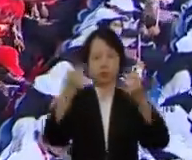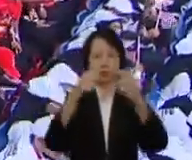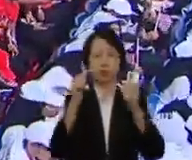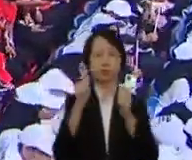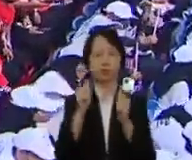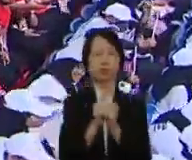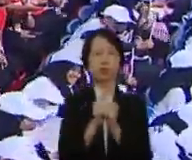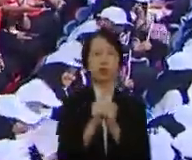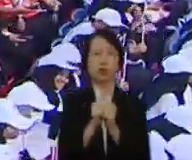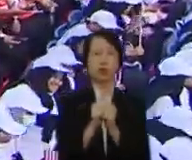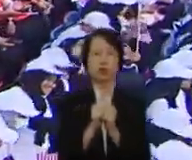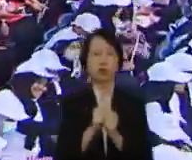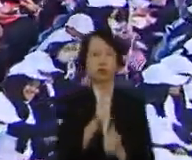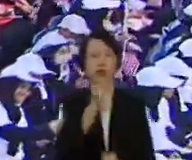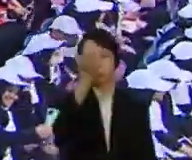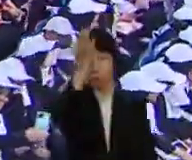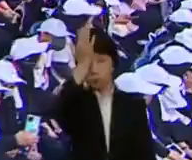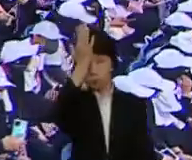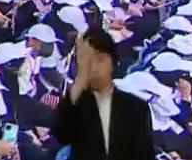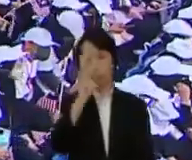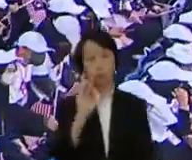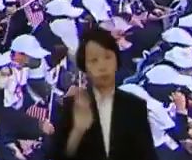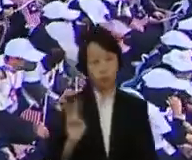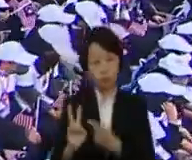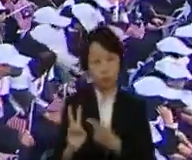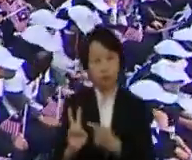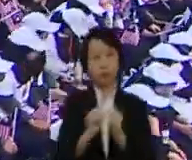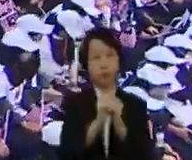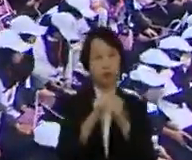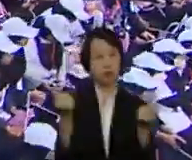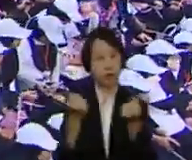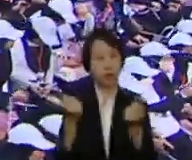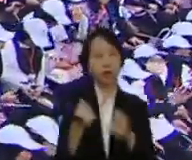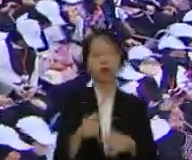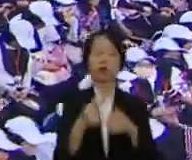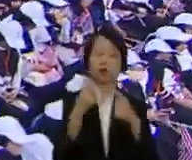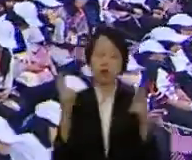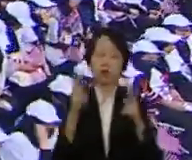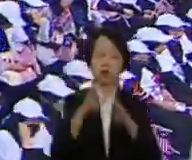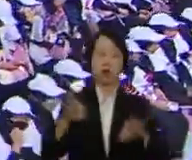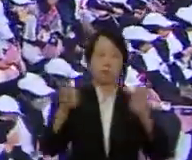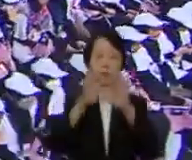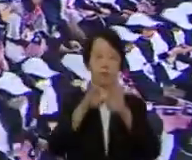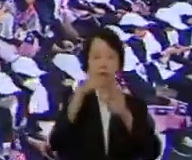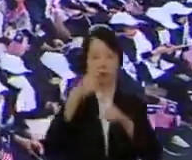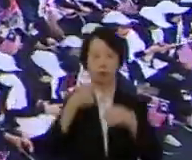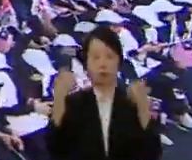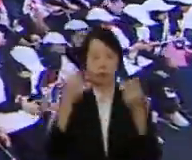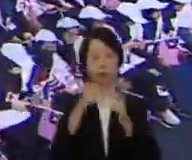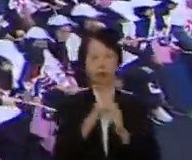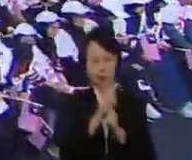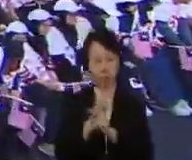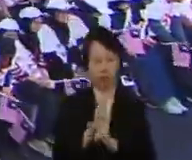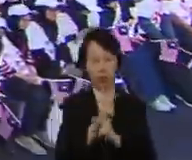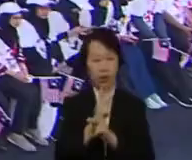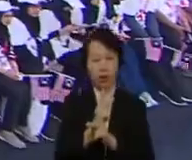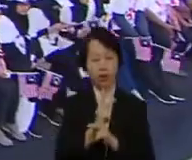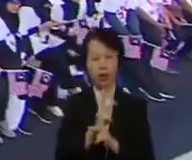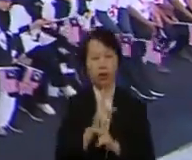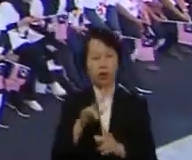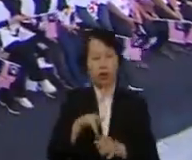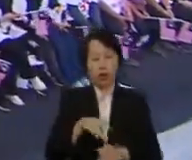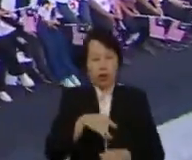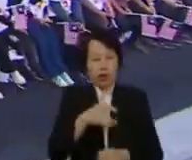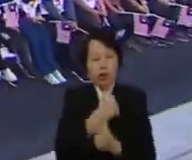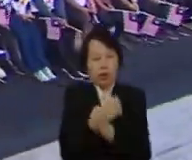dengan Seri Paduka berdua. Pastinya ini sambutan yang sangat penting untuk kita raikan dalam kita menjaga dan juga menyemai rasa cinta